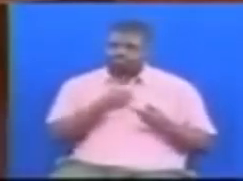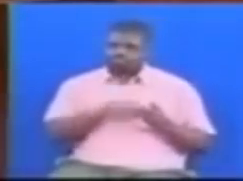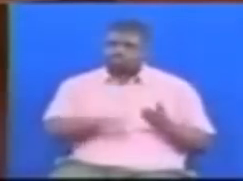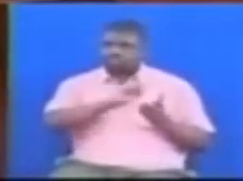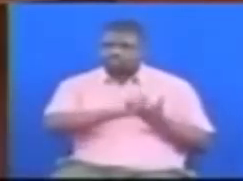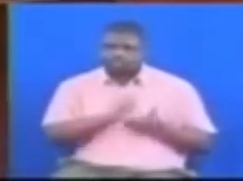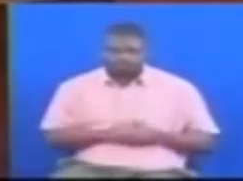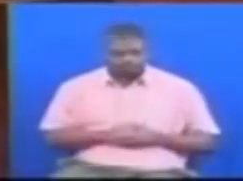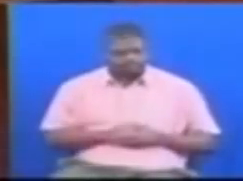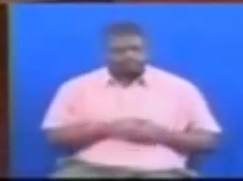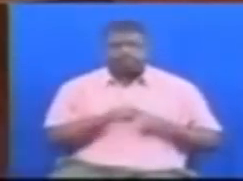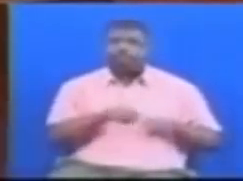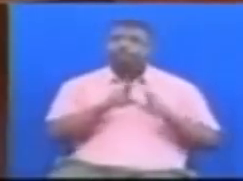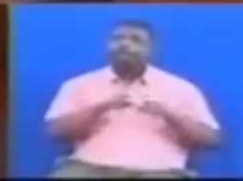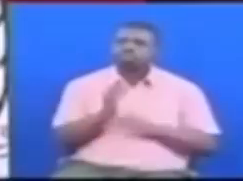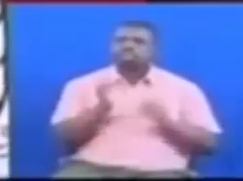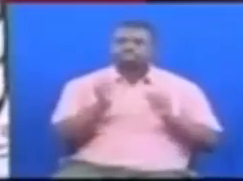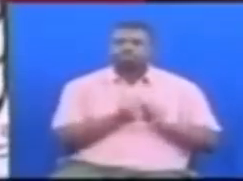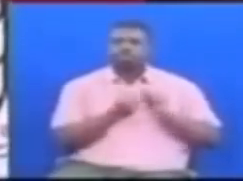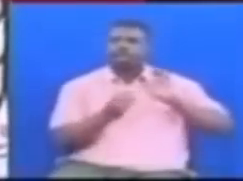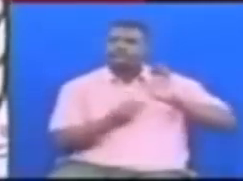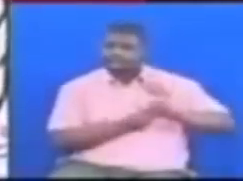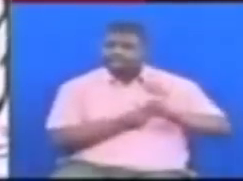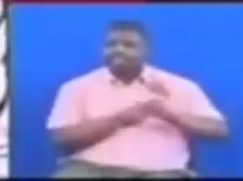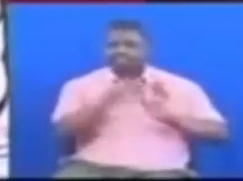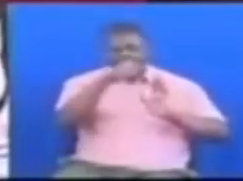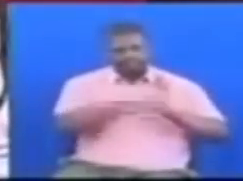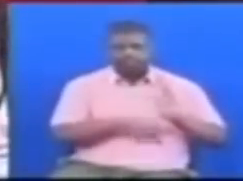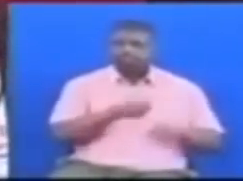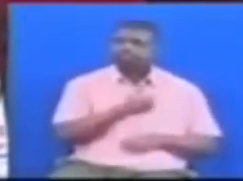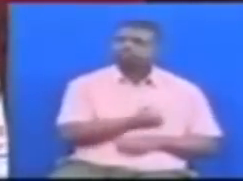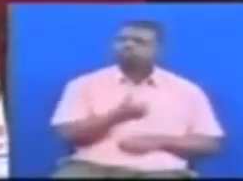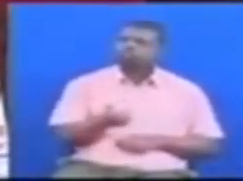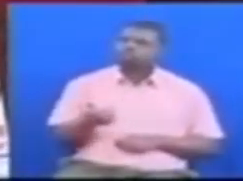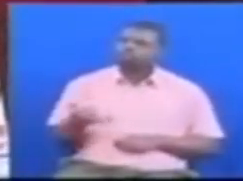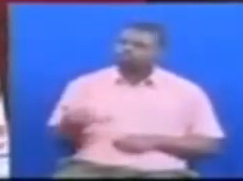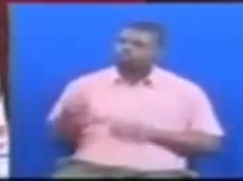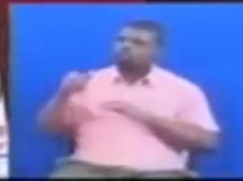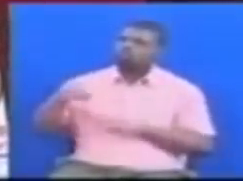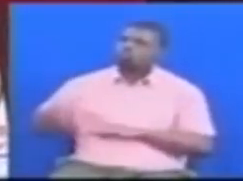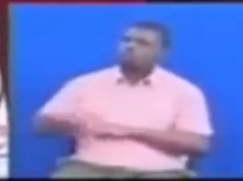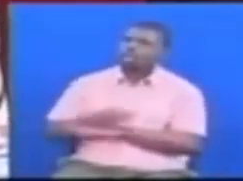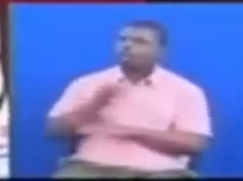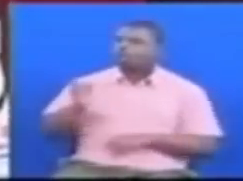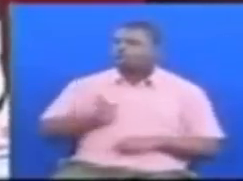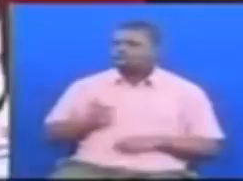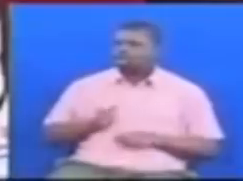nyongeza. Mahakama Kuu ilitumia 18 kuwa ndio umri wa chini wa mtoto kuweza